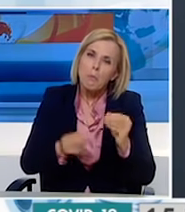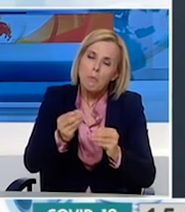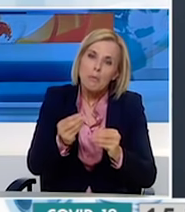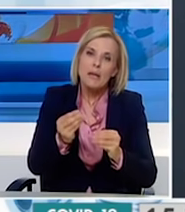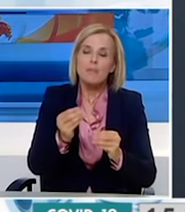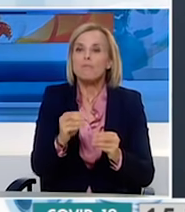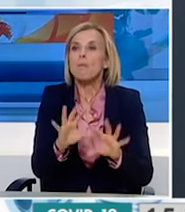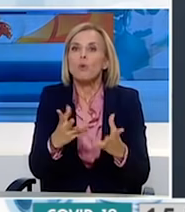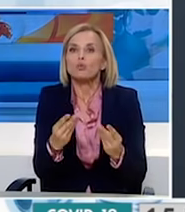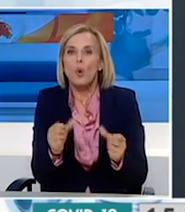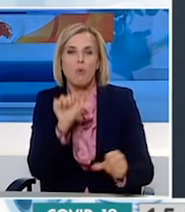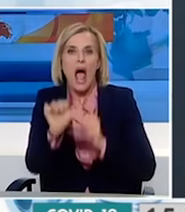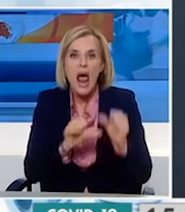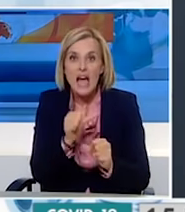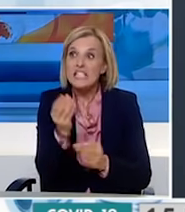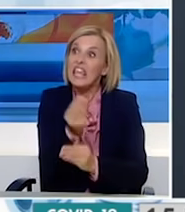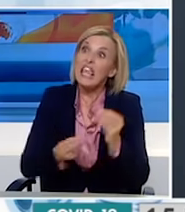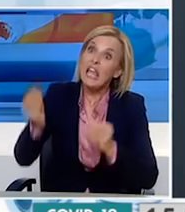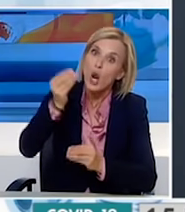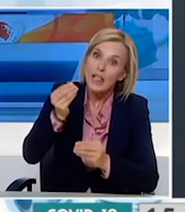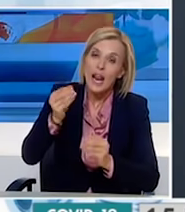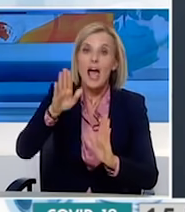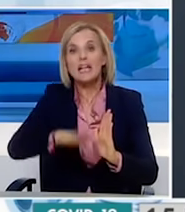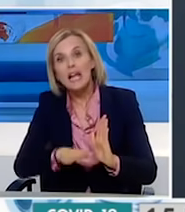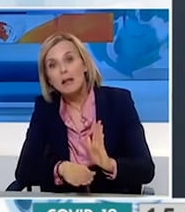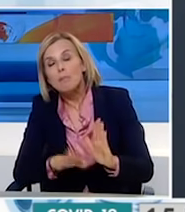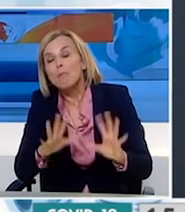πρέπει να μελετηθούν περισσότερο για τη διαμόρφωση νέων θεραπείων ή εμβολίων.